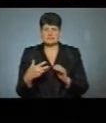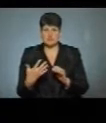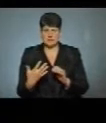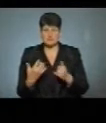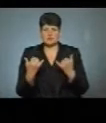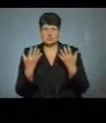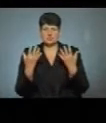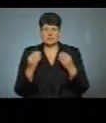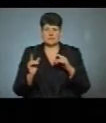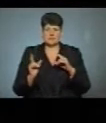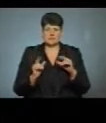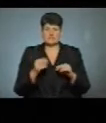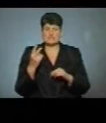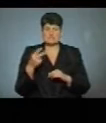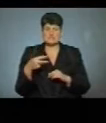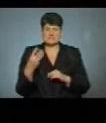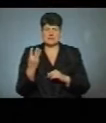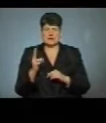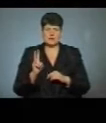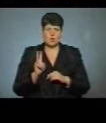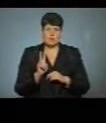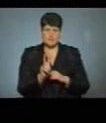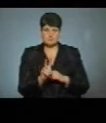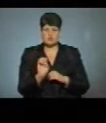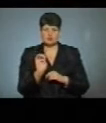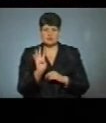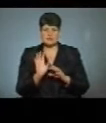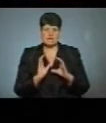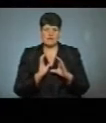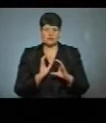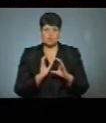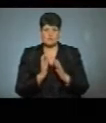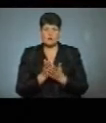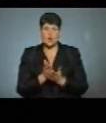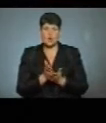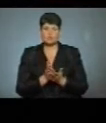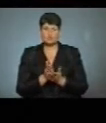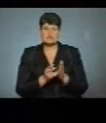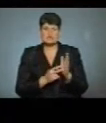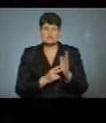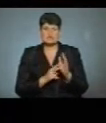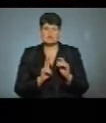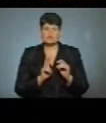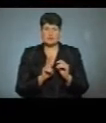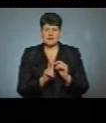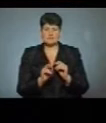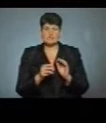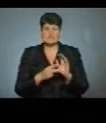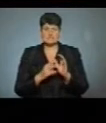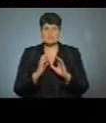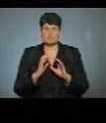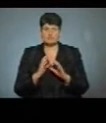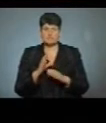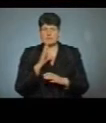день виїхало 23 тролейбуса та 14 автобусів, які обслуговують 7 тролейбусних та 7 автобусних